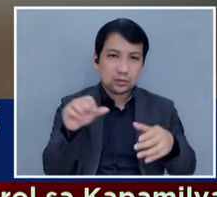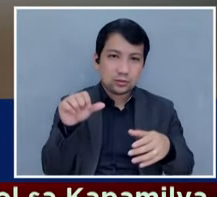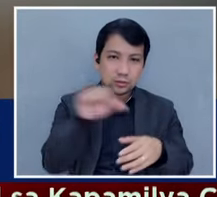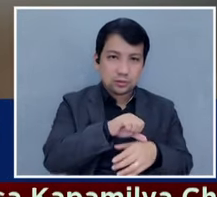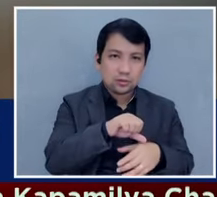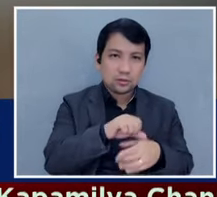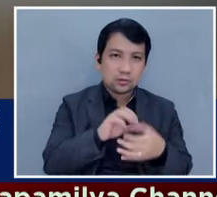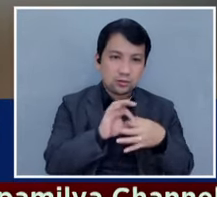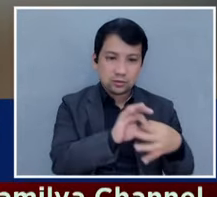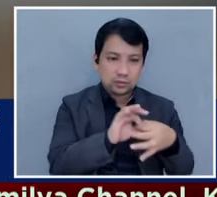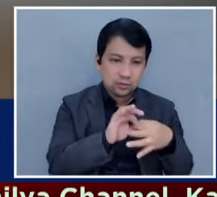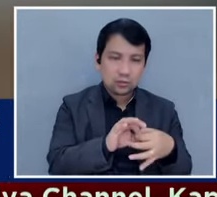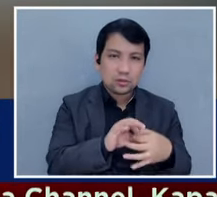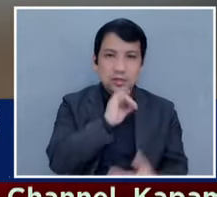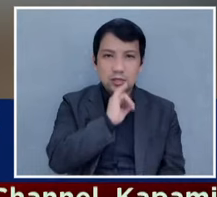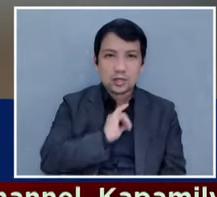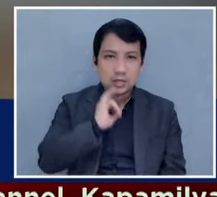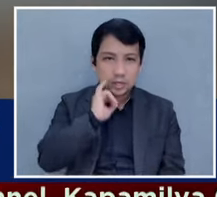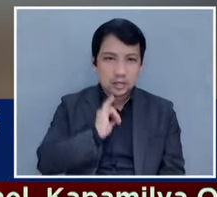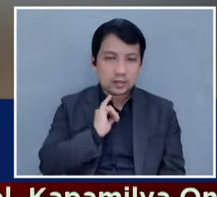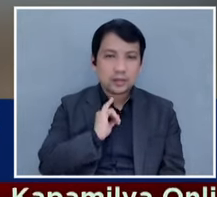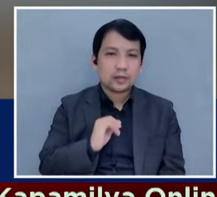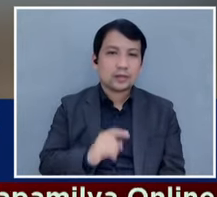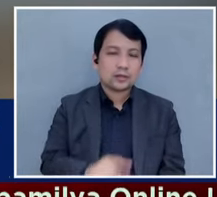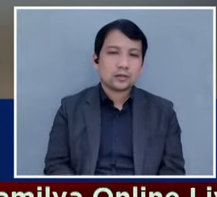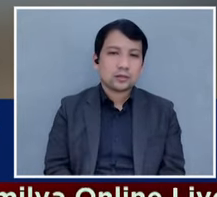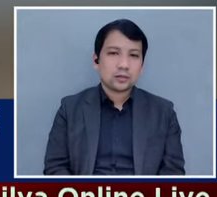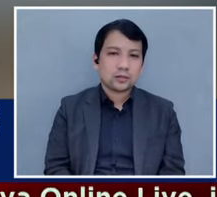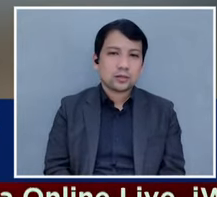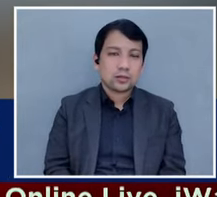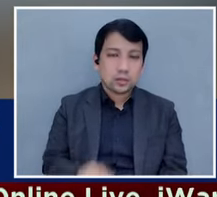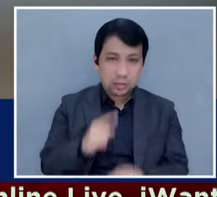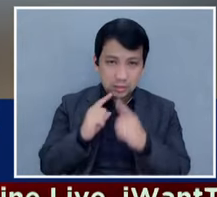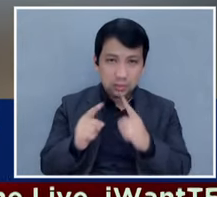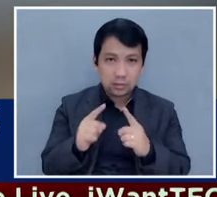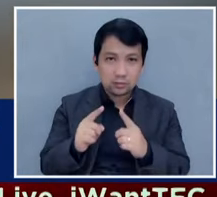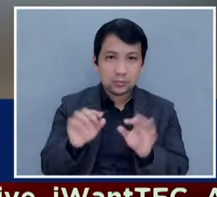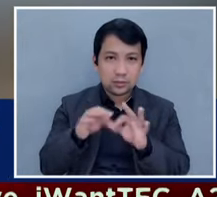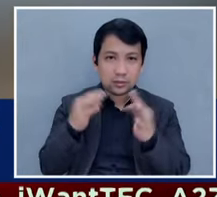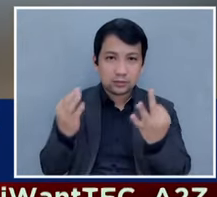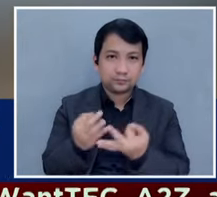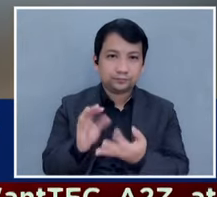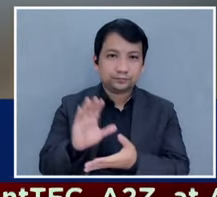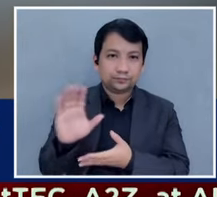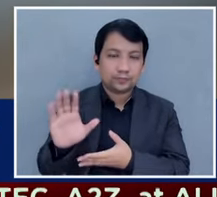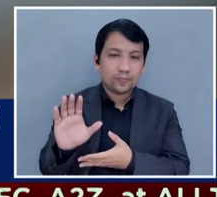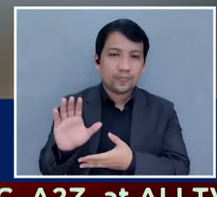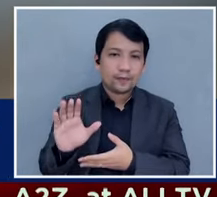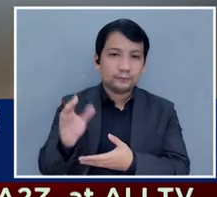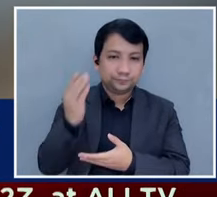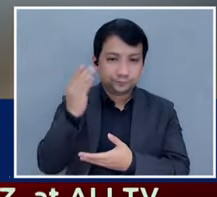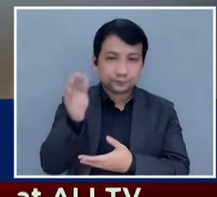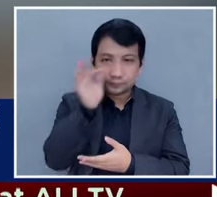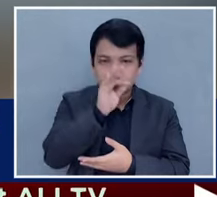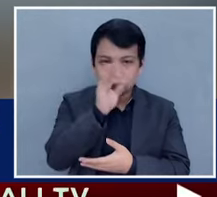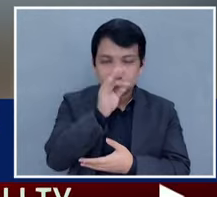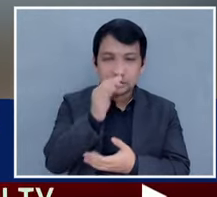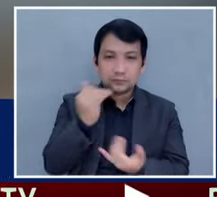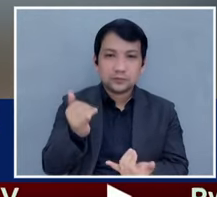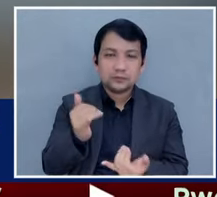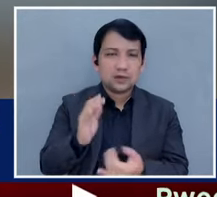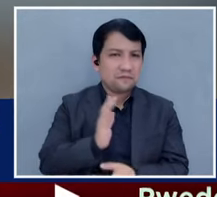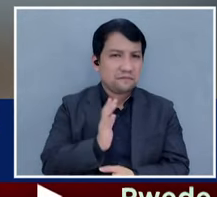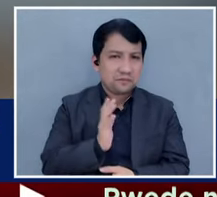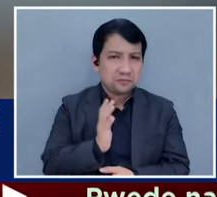nito sa Israel. Anya, nakakausap ng mga kaanak ang mga tripulanteng Pinoy at maayos